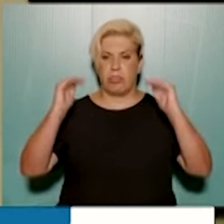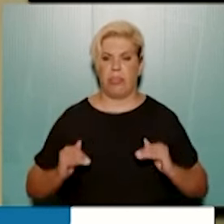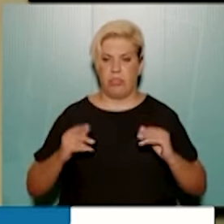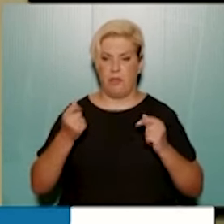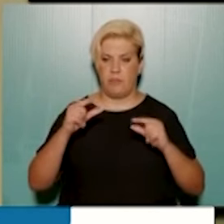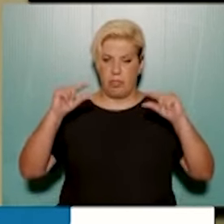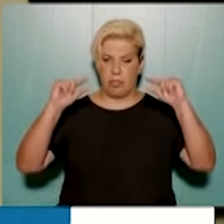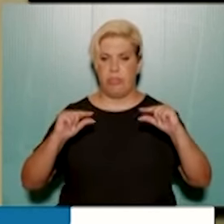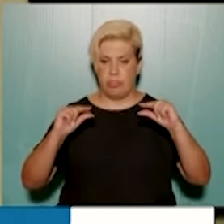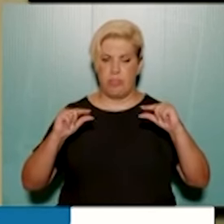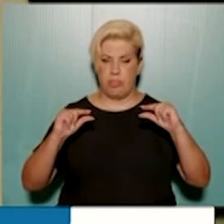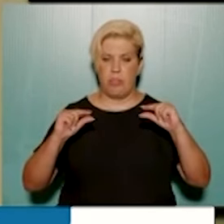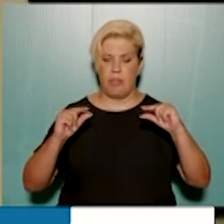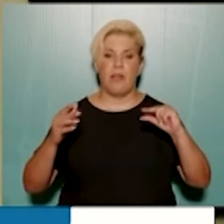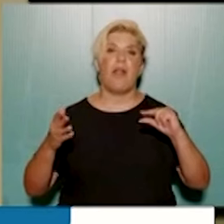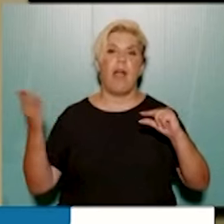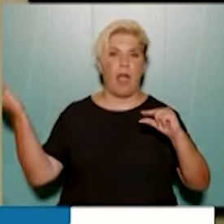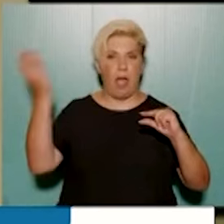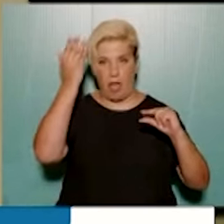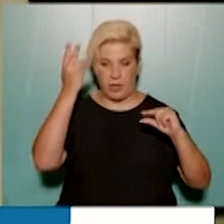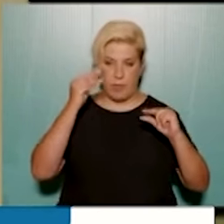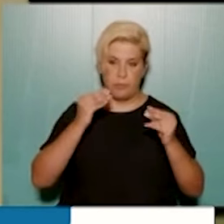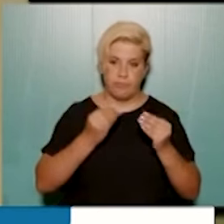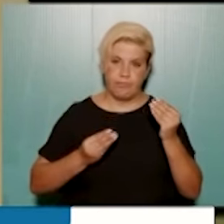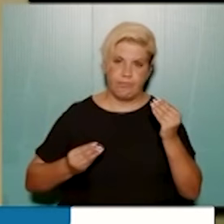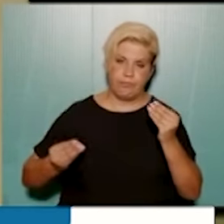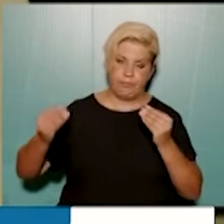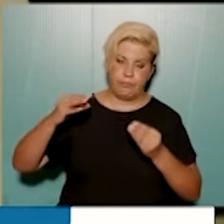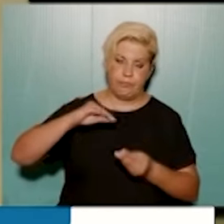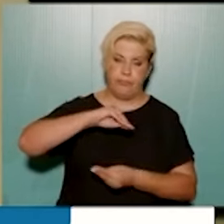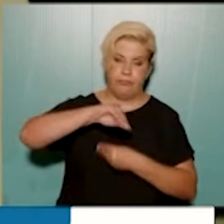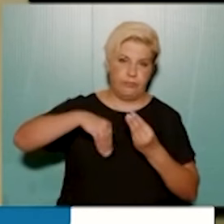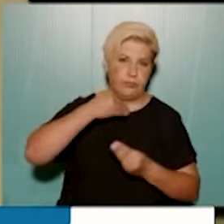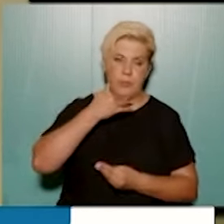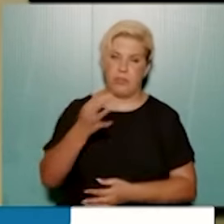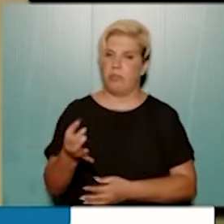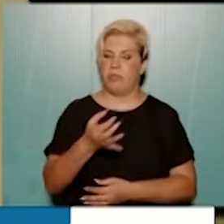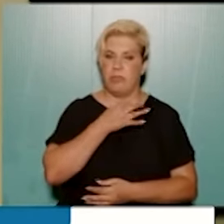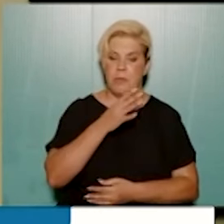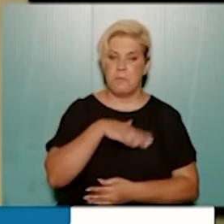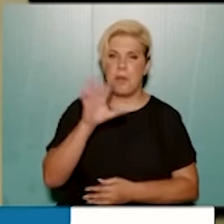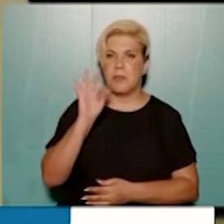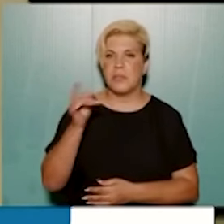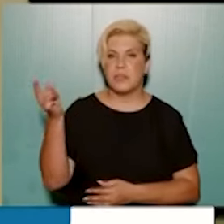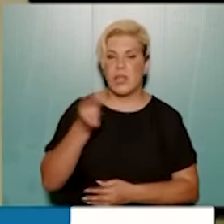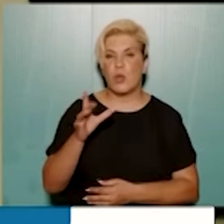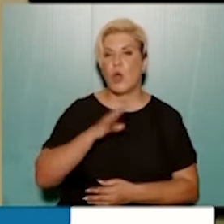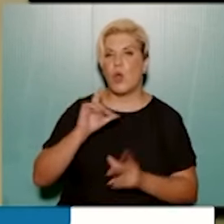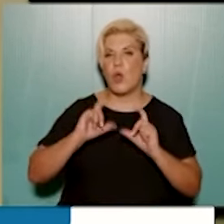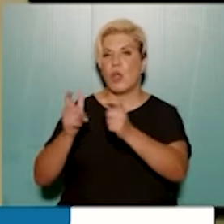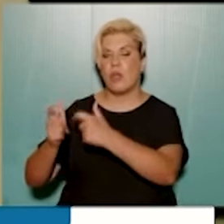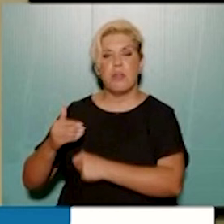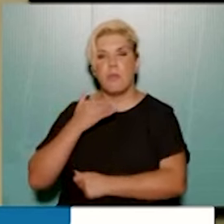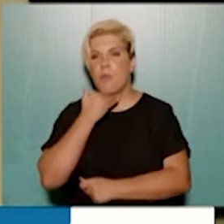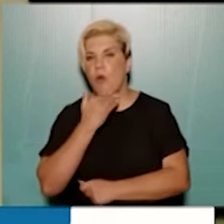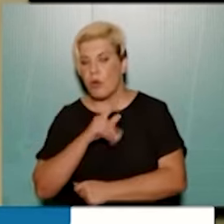χρόνια, η ακρίβεια τσακίζει τους οικογενειακούς προϋπολογισμούς με αποτέλεσμα πάνω από το 50% των ελληνικών οικογενειών να